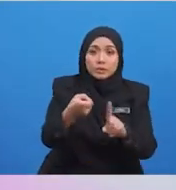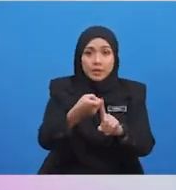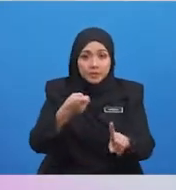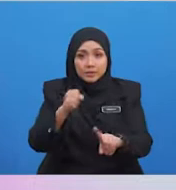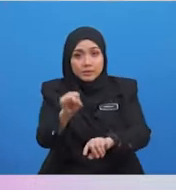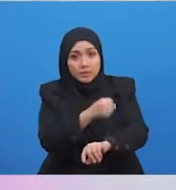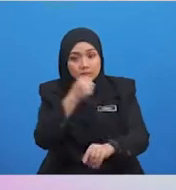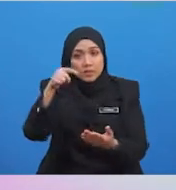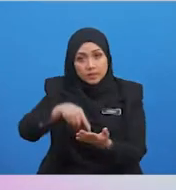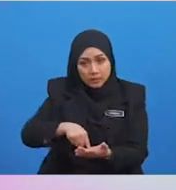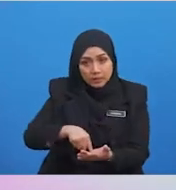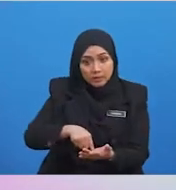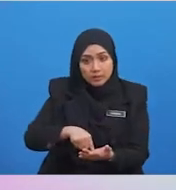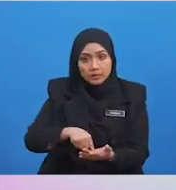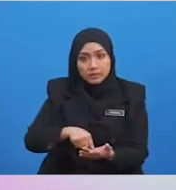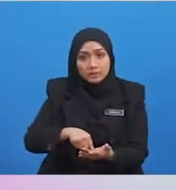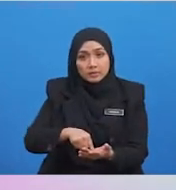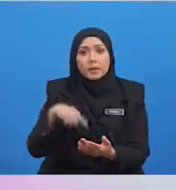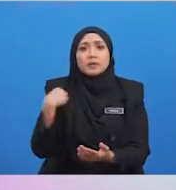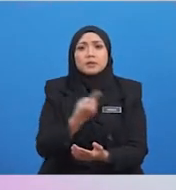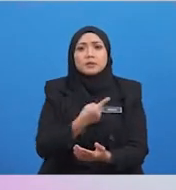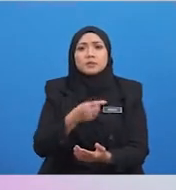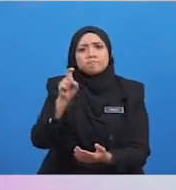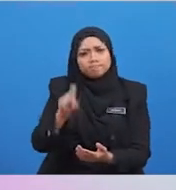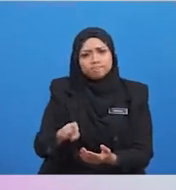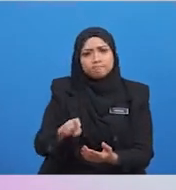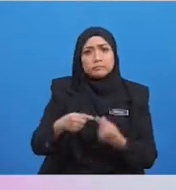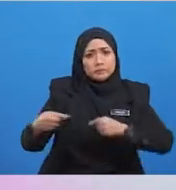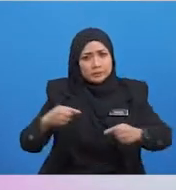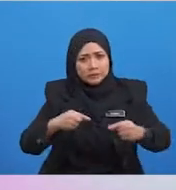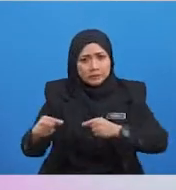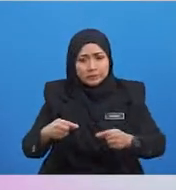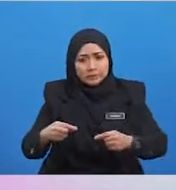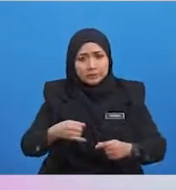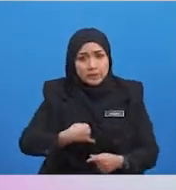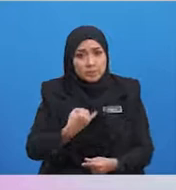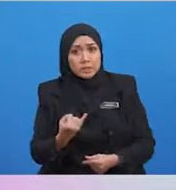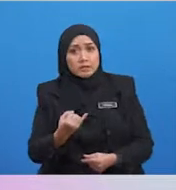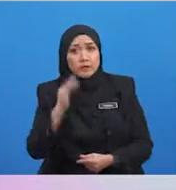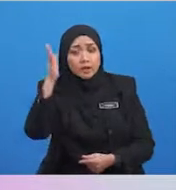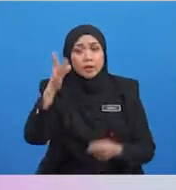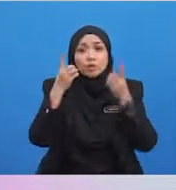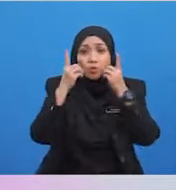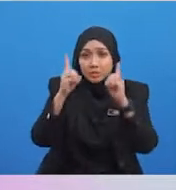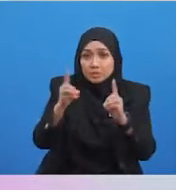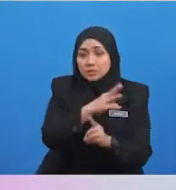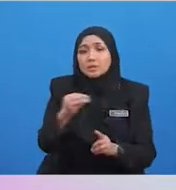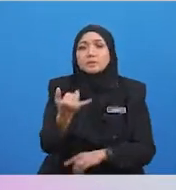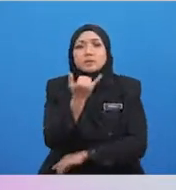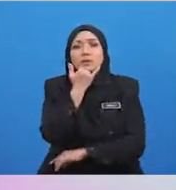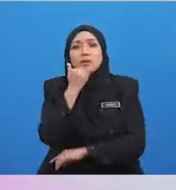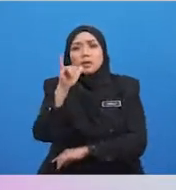sejadah rindu ialah kita hendaklah segera insaf akan dosa dan